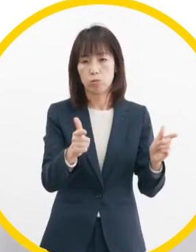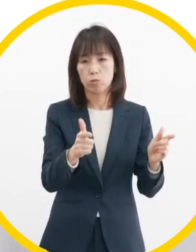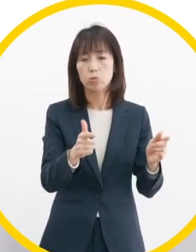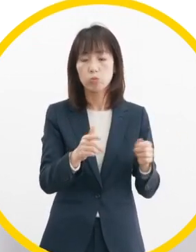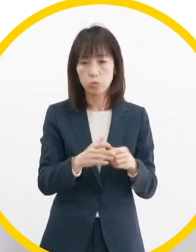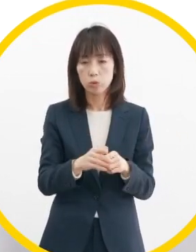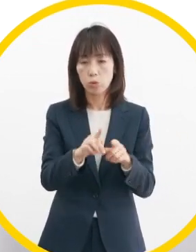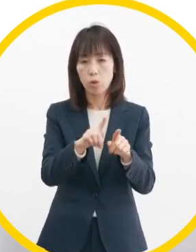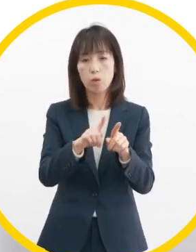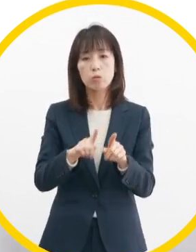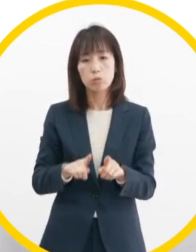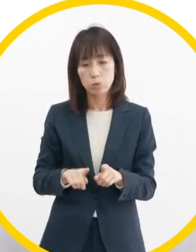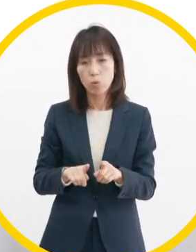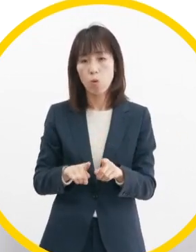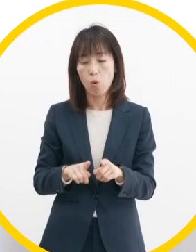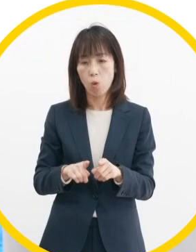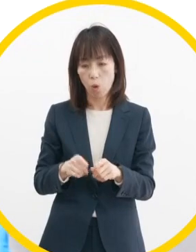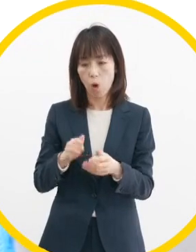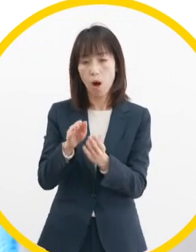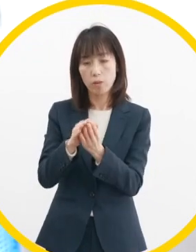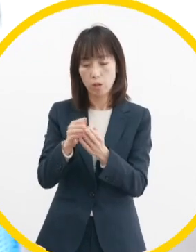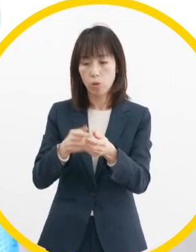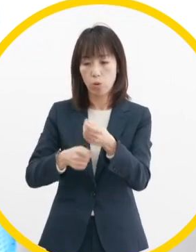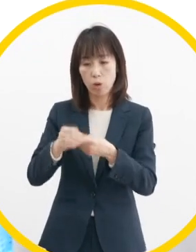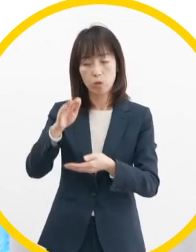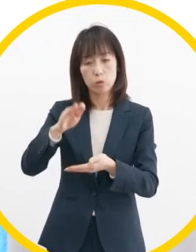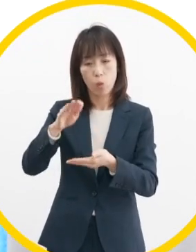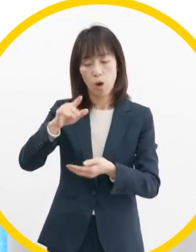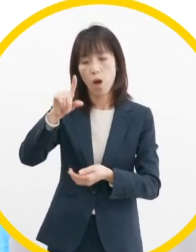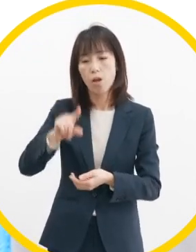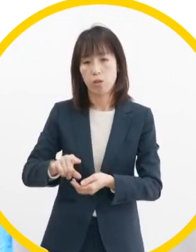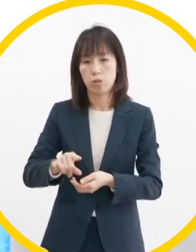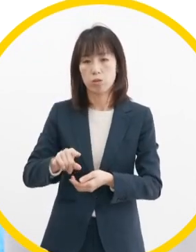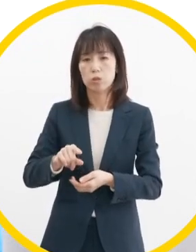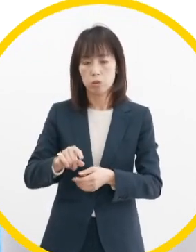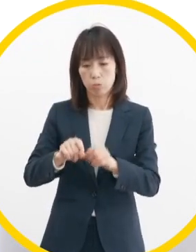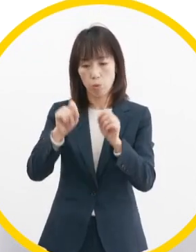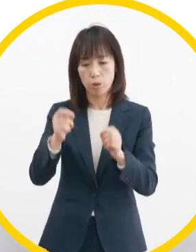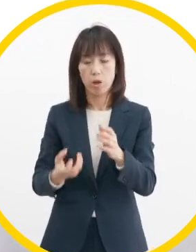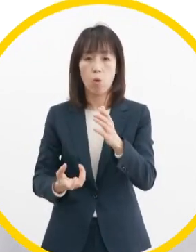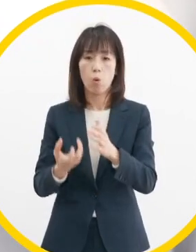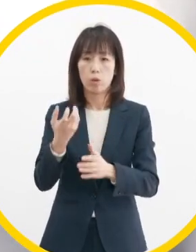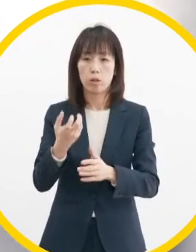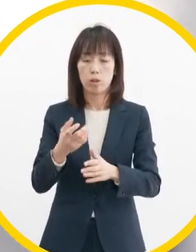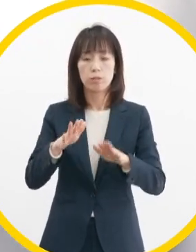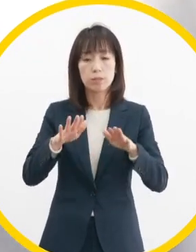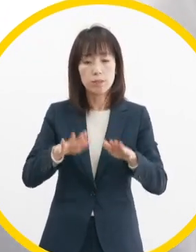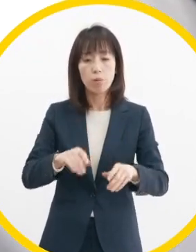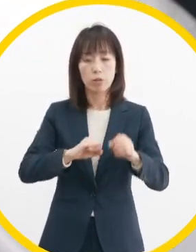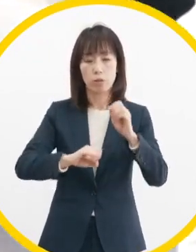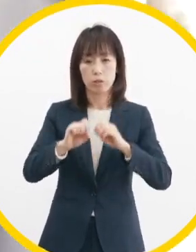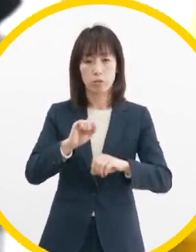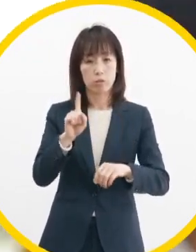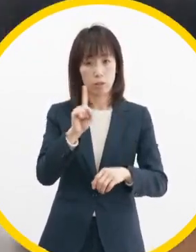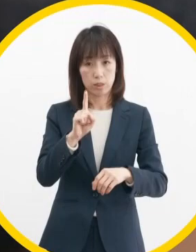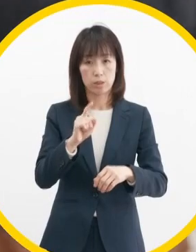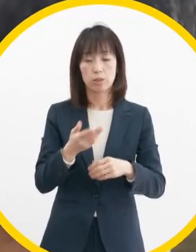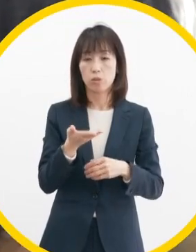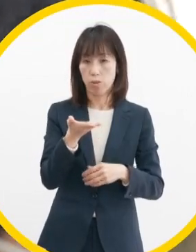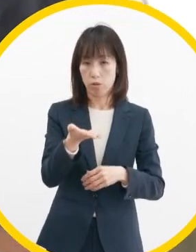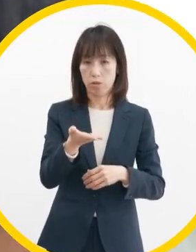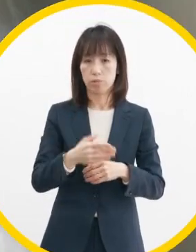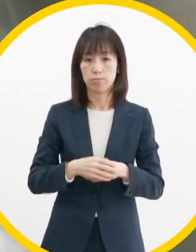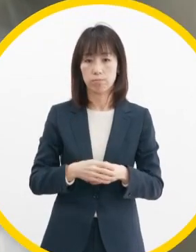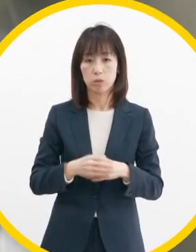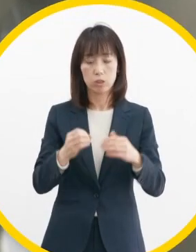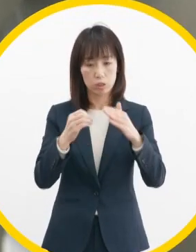ていて、でそれに伴ってアサリが少なくなっている、そういう問題が今起こっています。今取り組んでいるのが